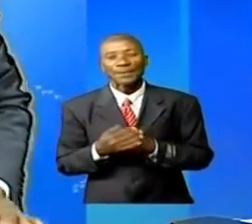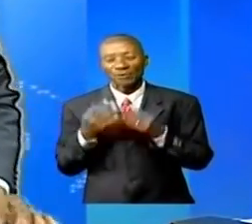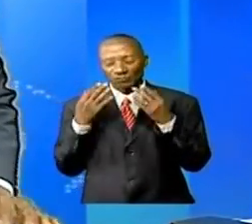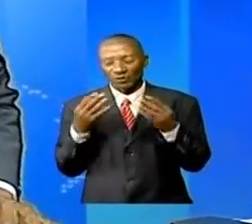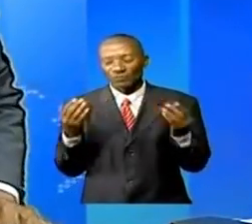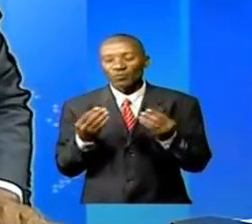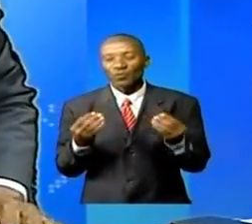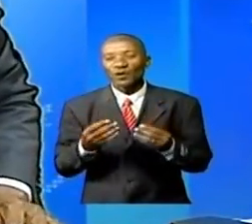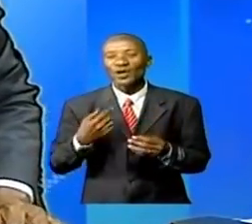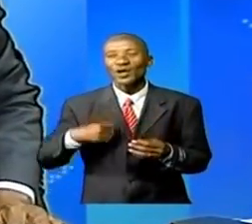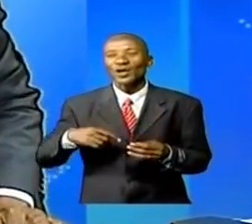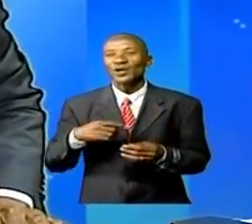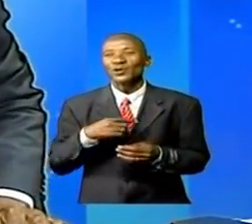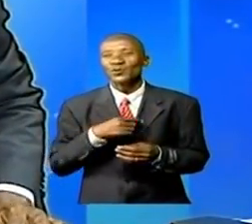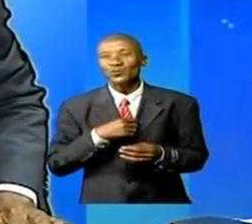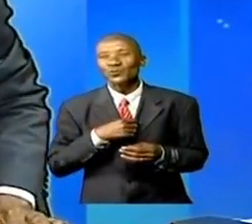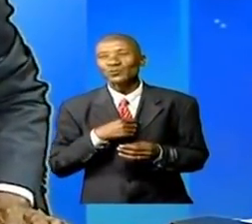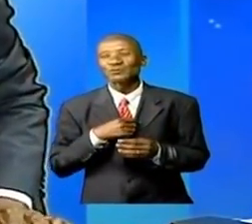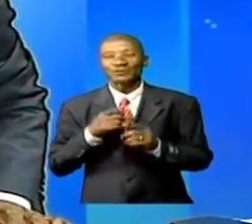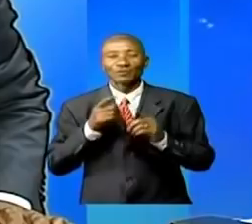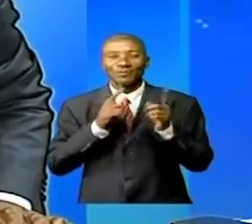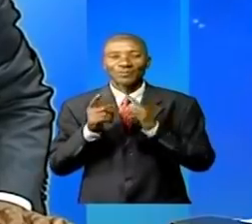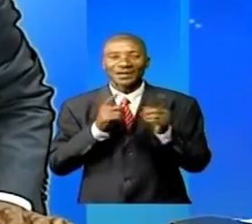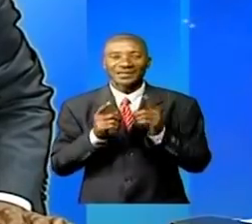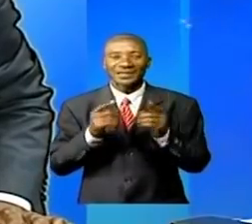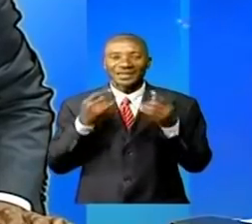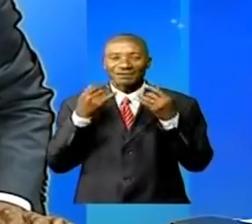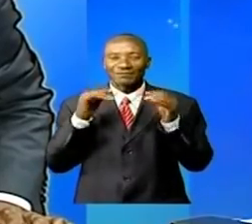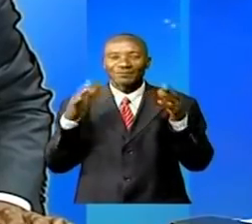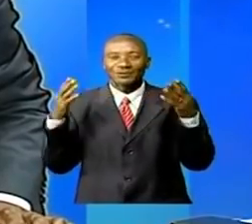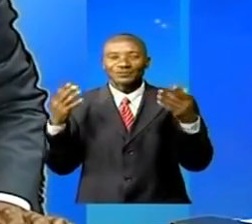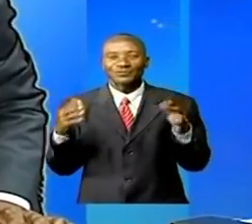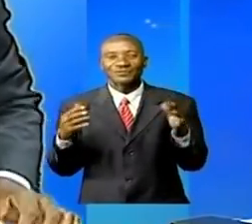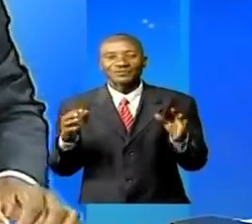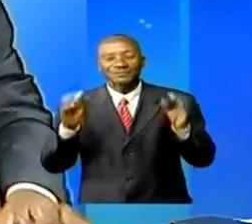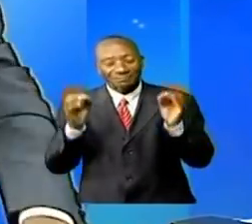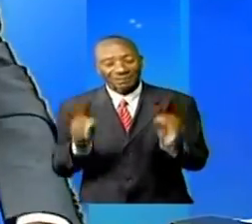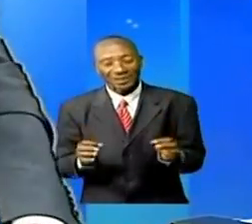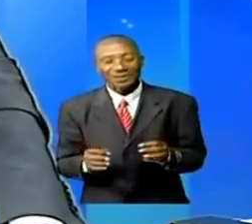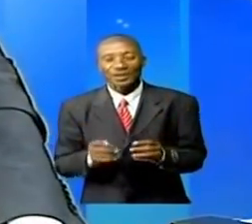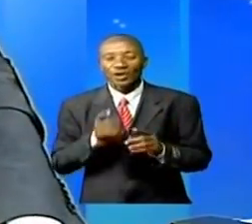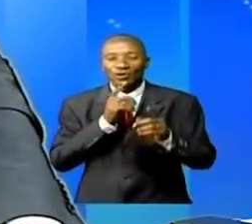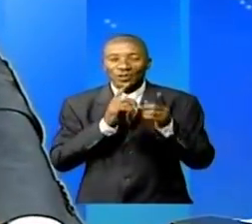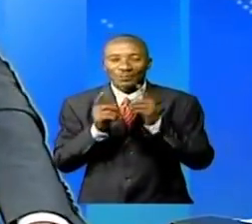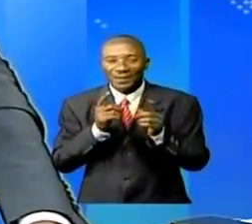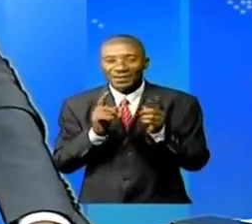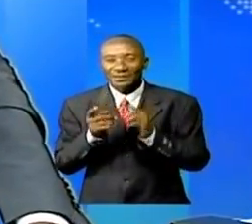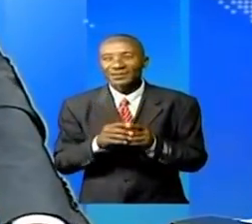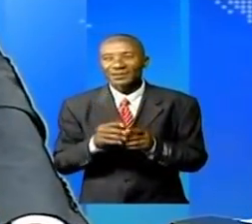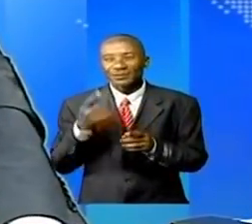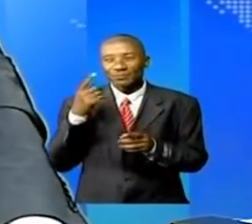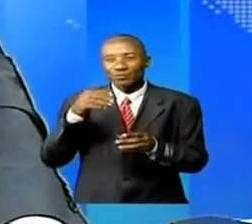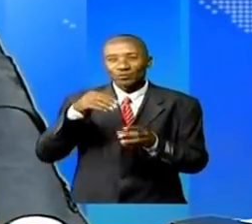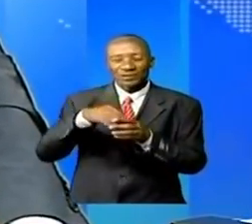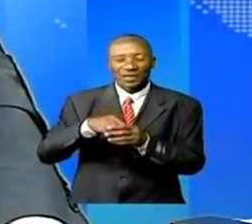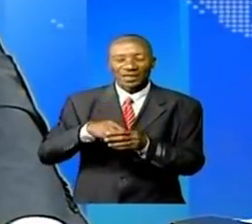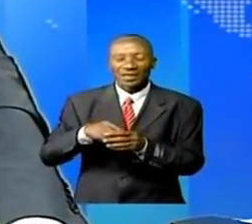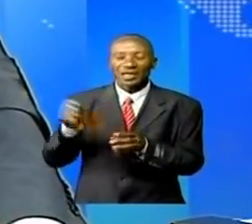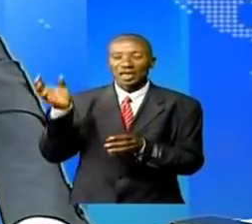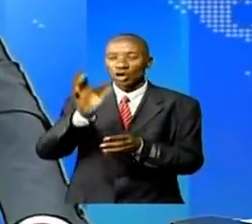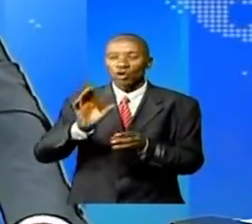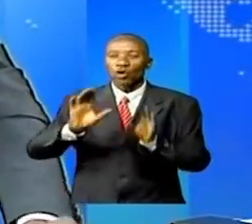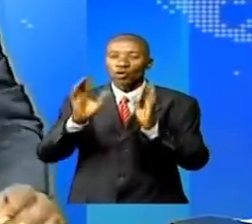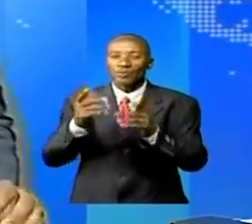avec l'opération Kino Zéro Trou dans les différentes communes de la capitale, des embouteillages sur le boulevard